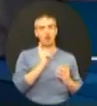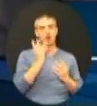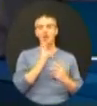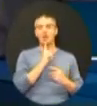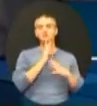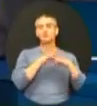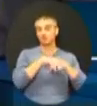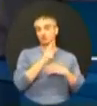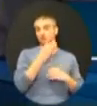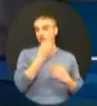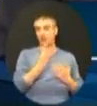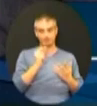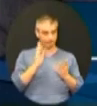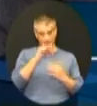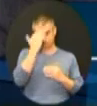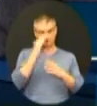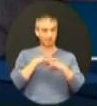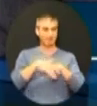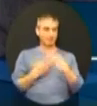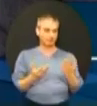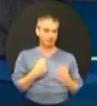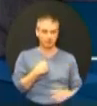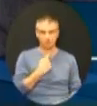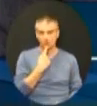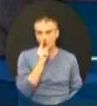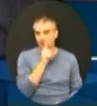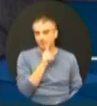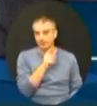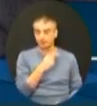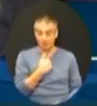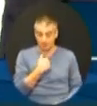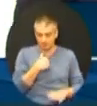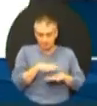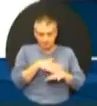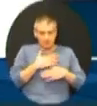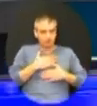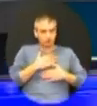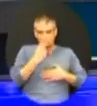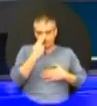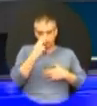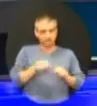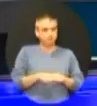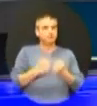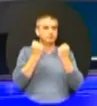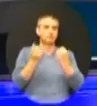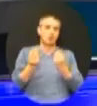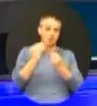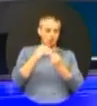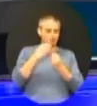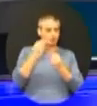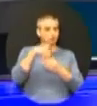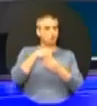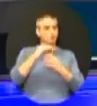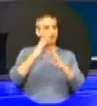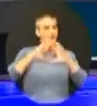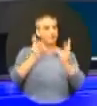אפקטיביים זאת גם שאלה האם הבלמים הם מספיק אפקטיבים אבל אני אומרת לכם אני מרגישה שמנסים לערער כאן פשוט עוד חלק במערכת